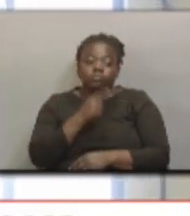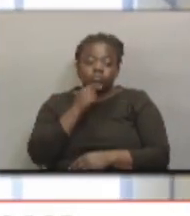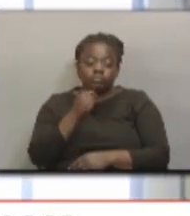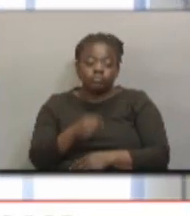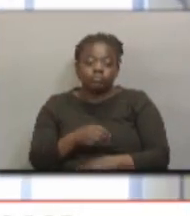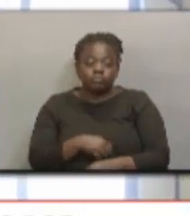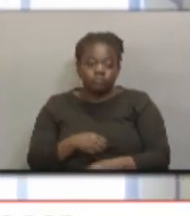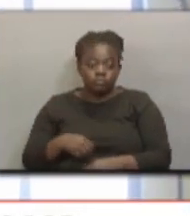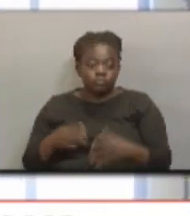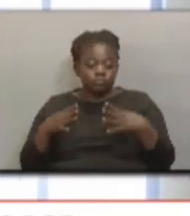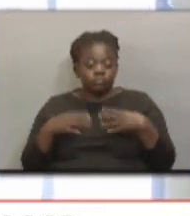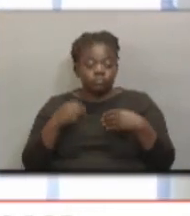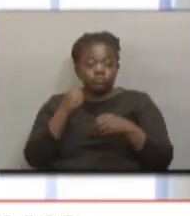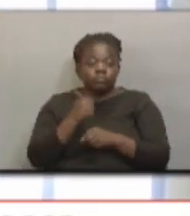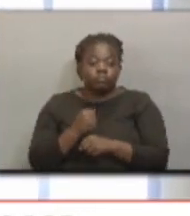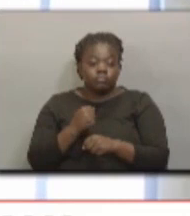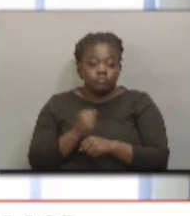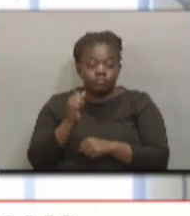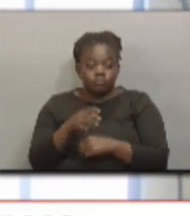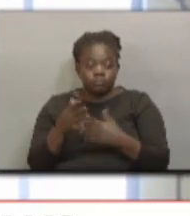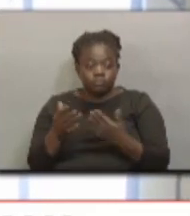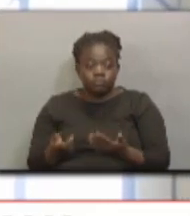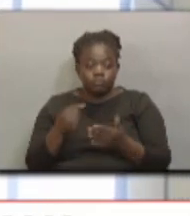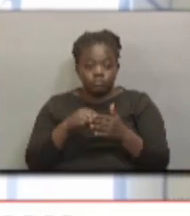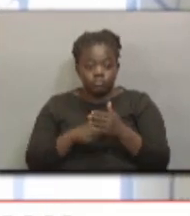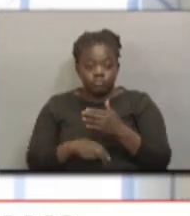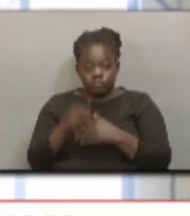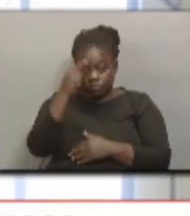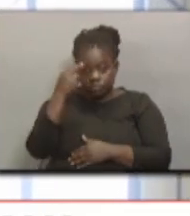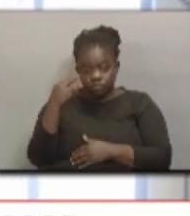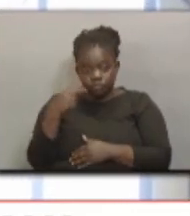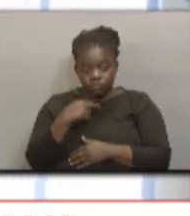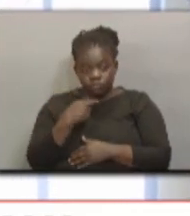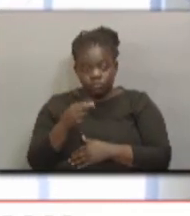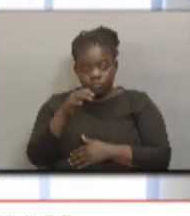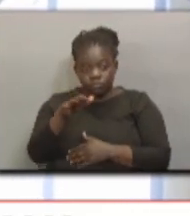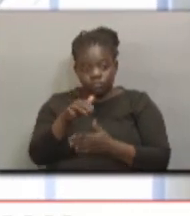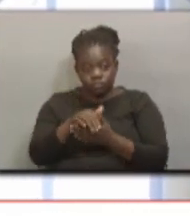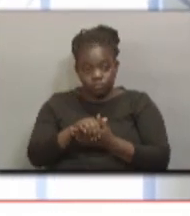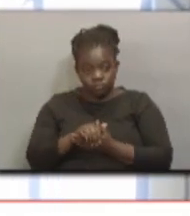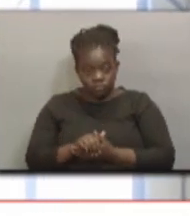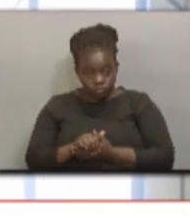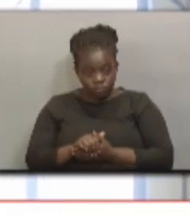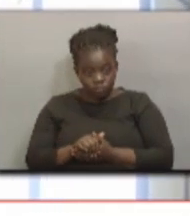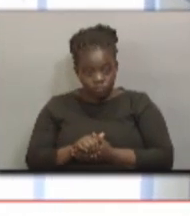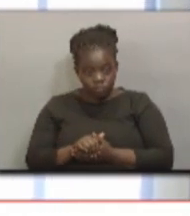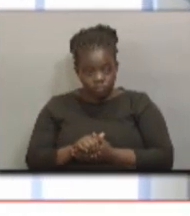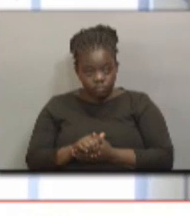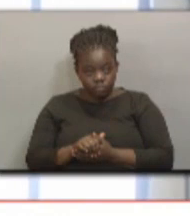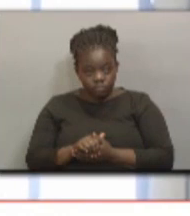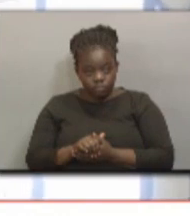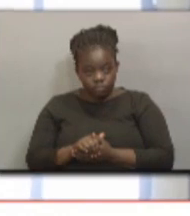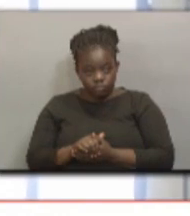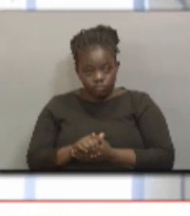okukiriza omuwala ono agende mu ddiini yabbaawe basiimaganye. Ekyo